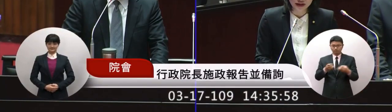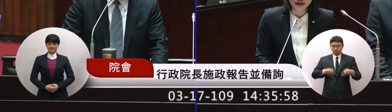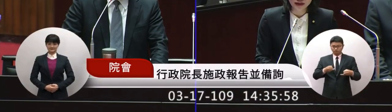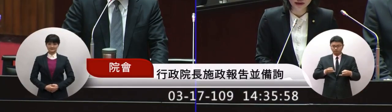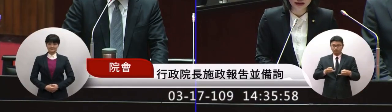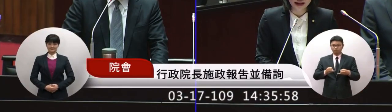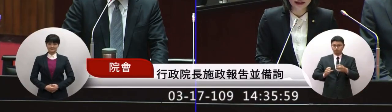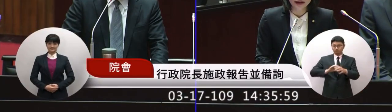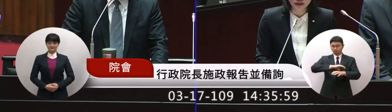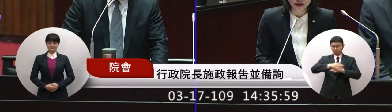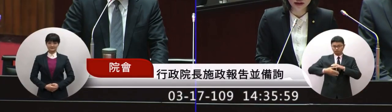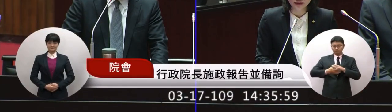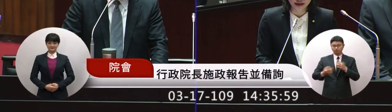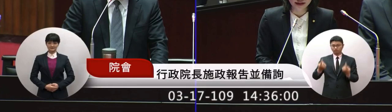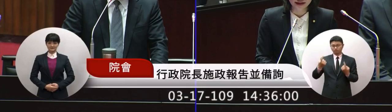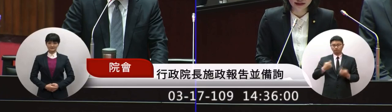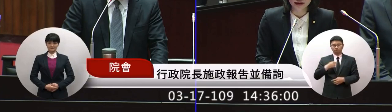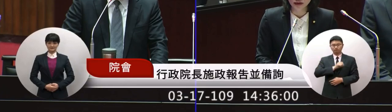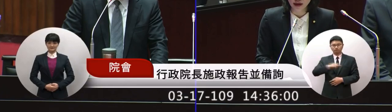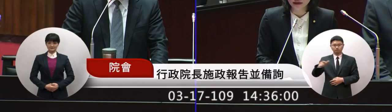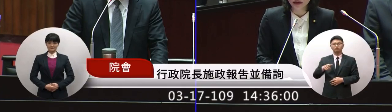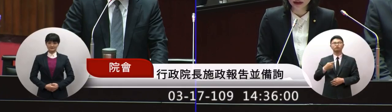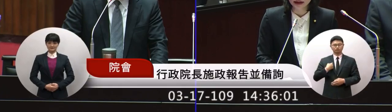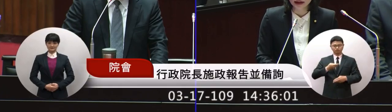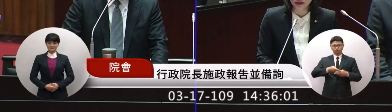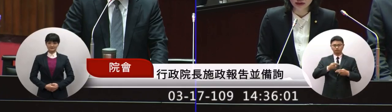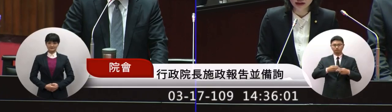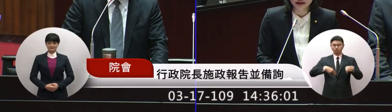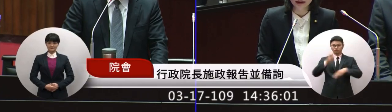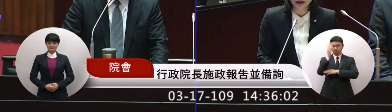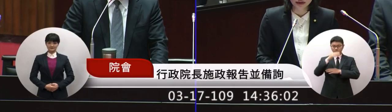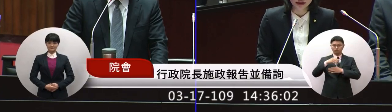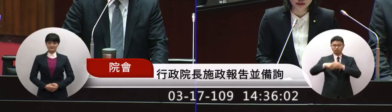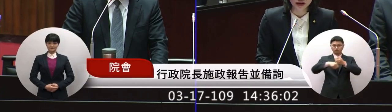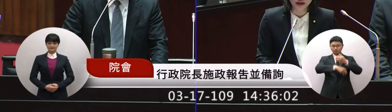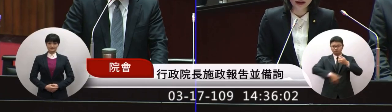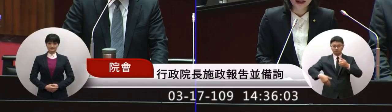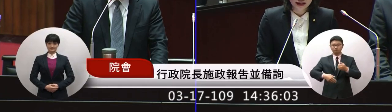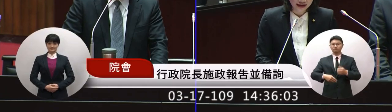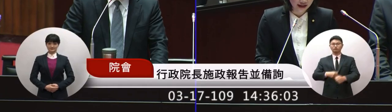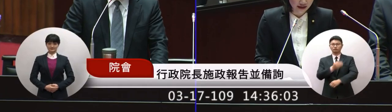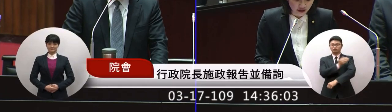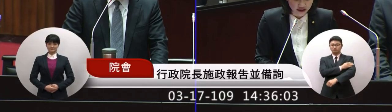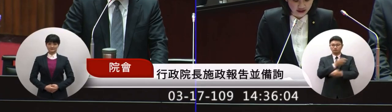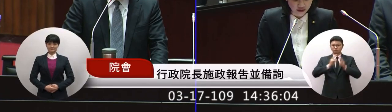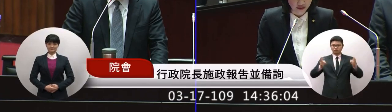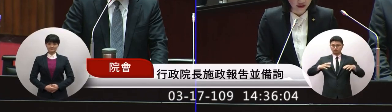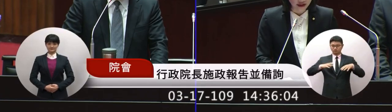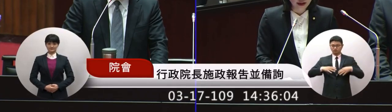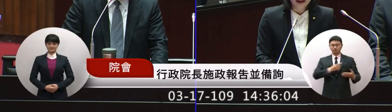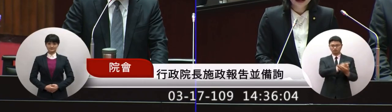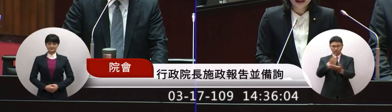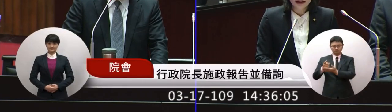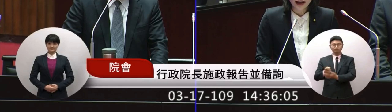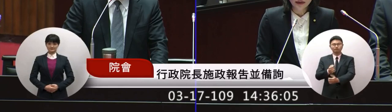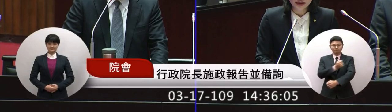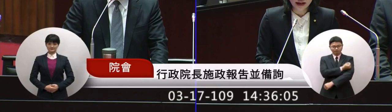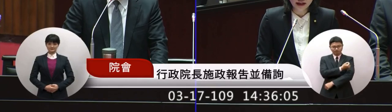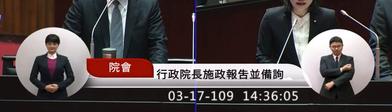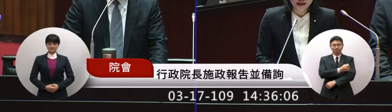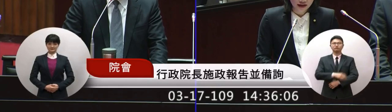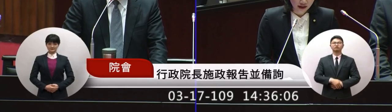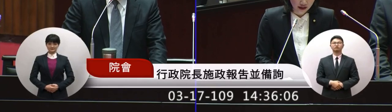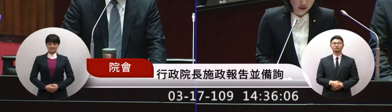先全球，我相信所有的行政团队以及我们陈时中指挥官大家都辛苦了。刚